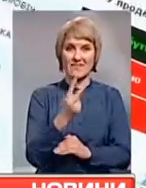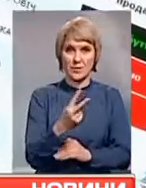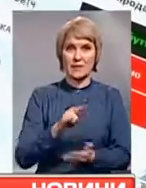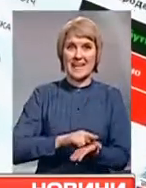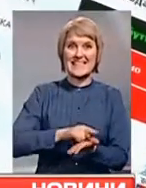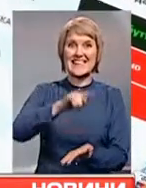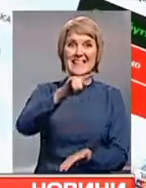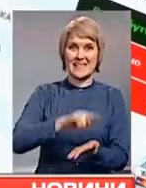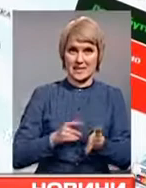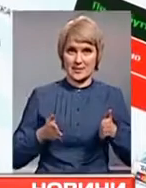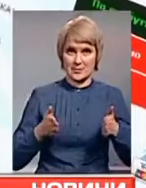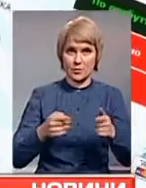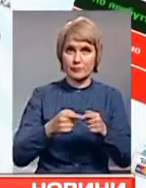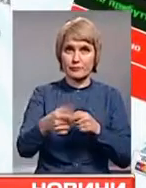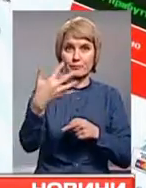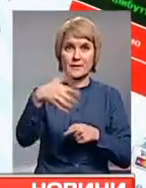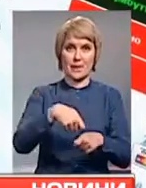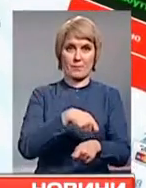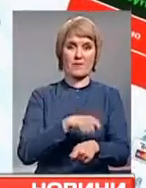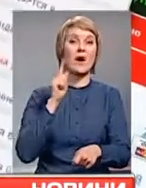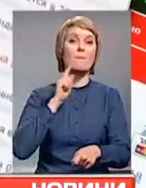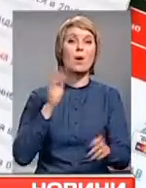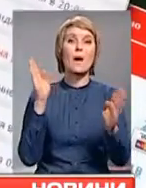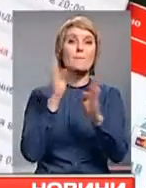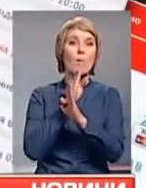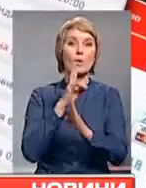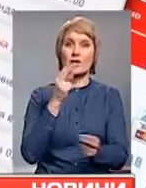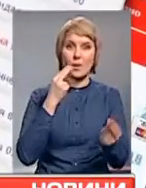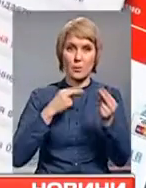50 метрів. Доки погода не поліпшиться, летовища будуть